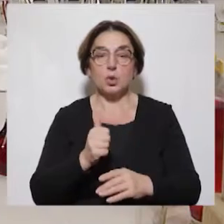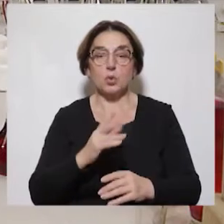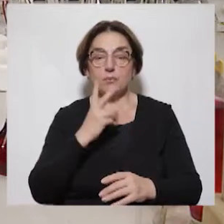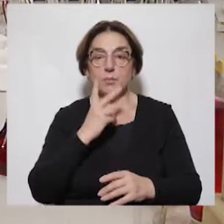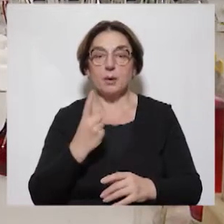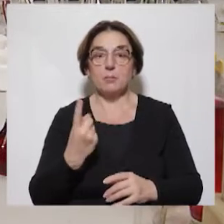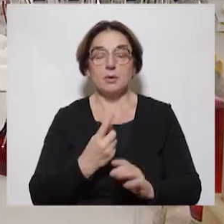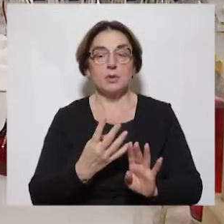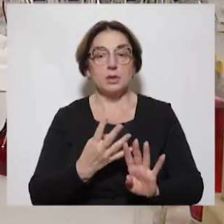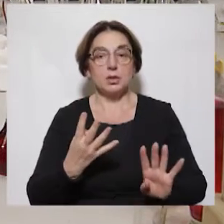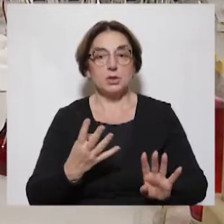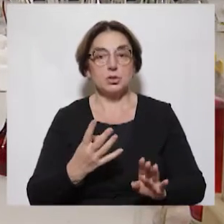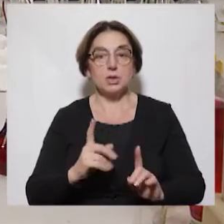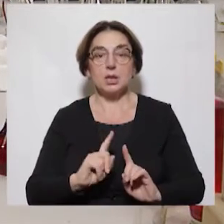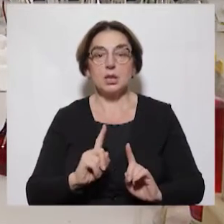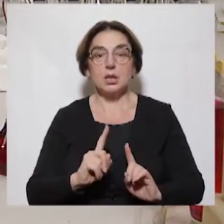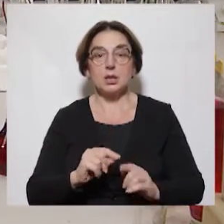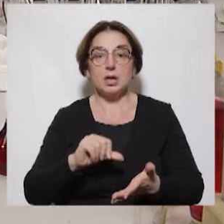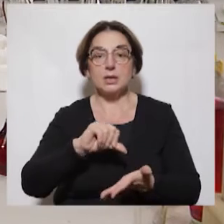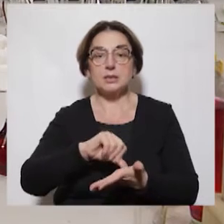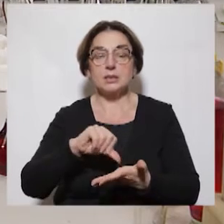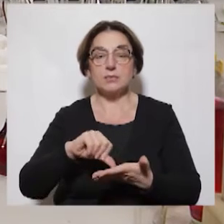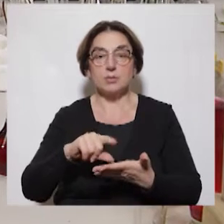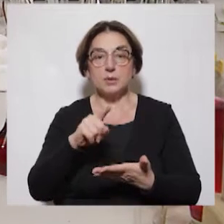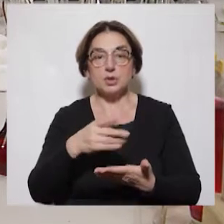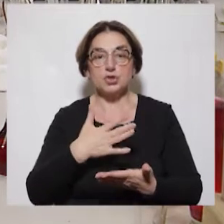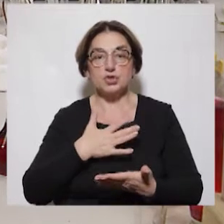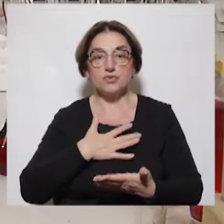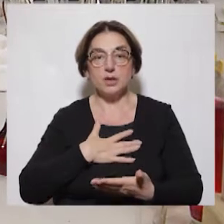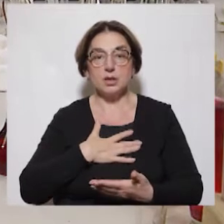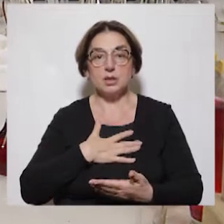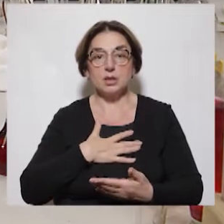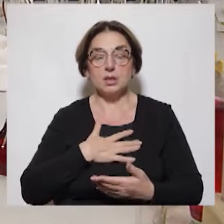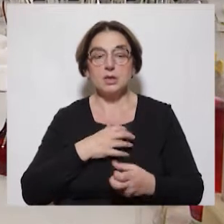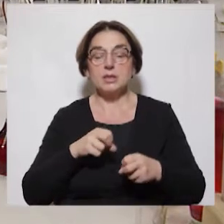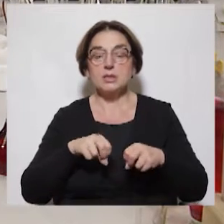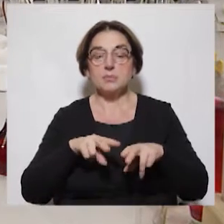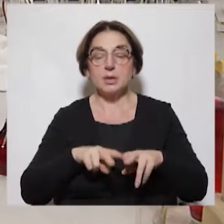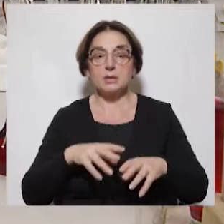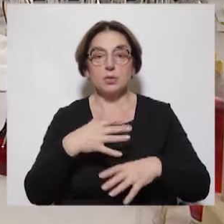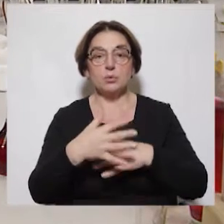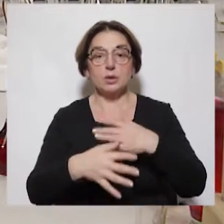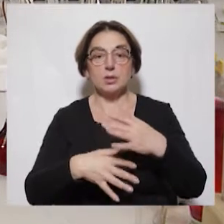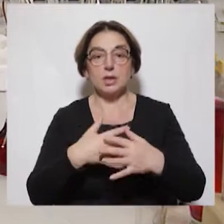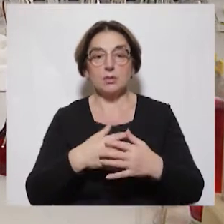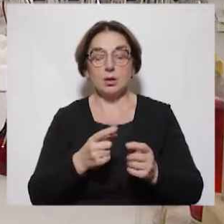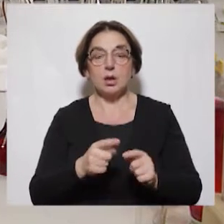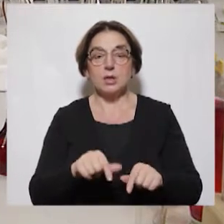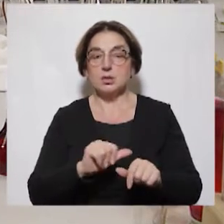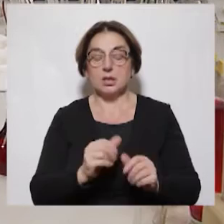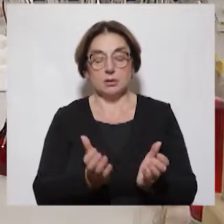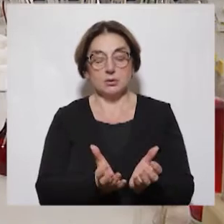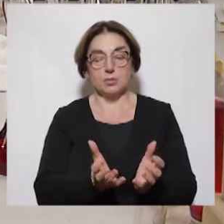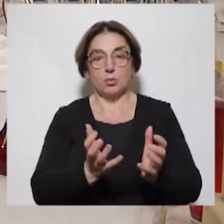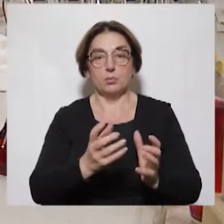ერთმანეთისგან. პირველ რიგში მინდა გითხრათ, რა კომპონენტებისგან იქნება შემდგარი ჩვენი სარეაქციო ნარევი, რომელიც მოთავსდება მრგვალზირა